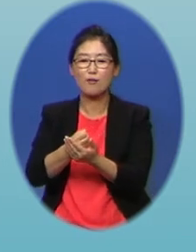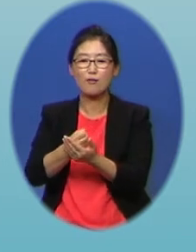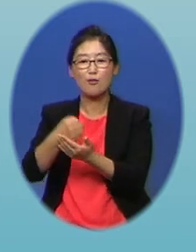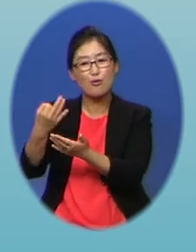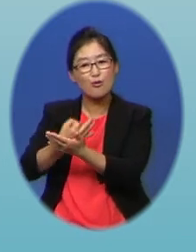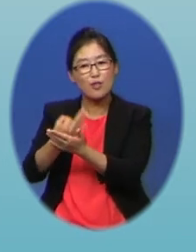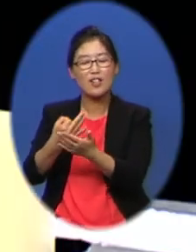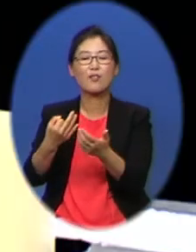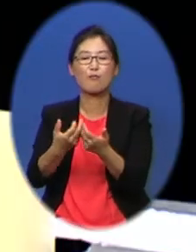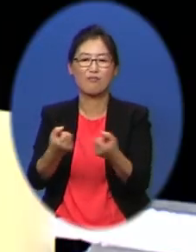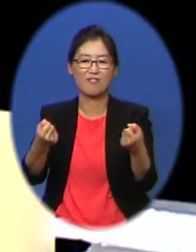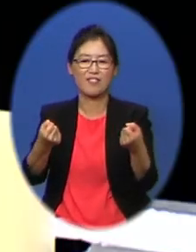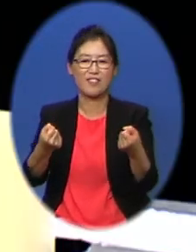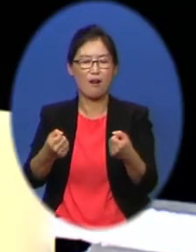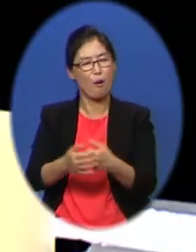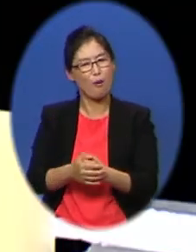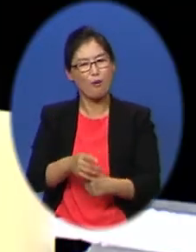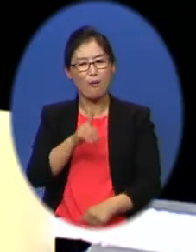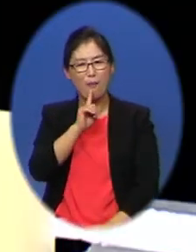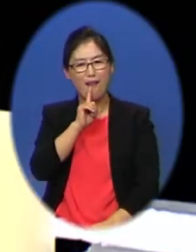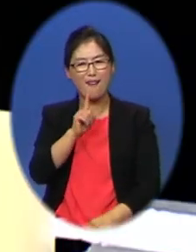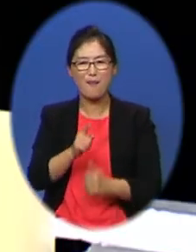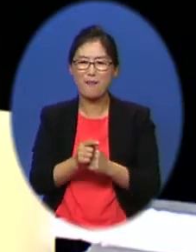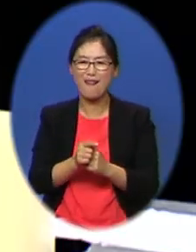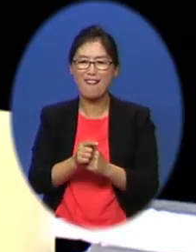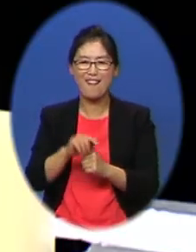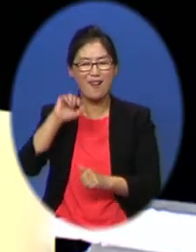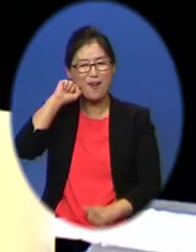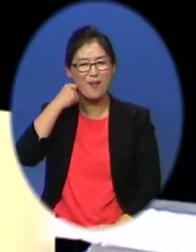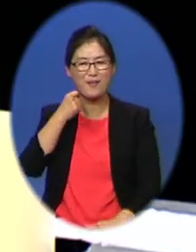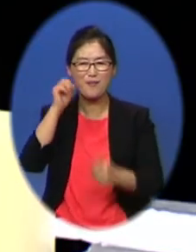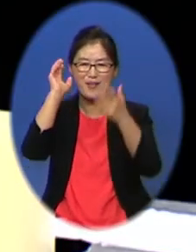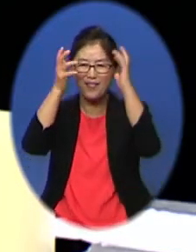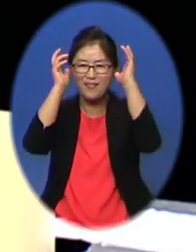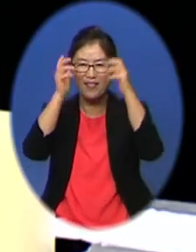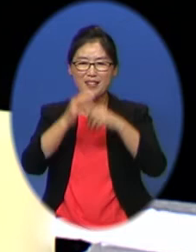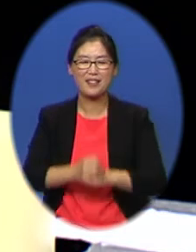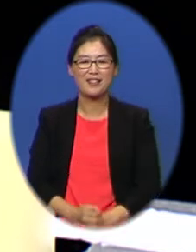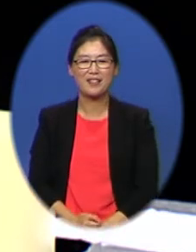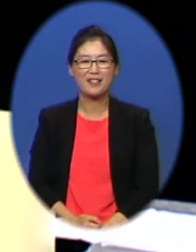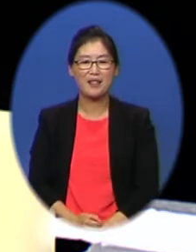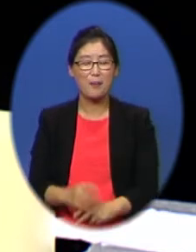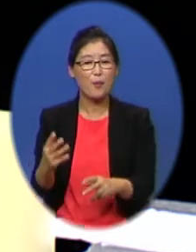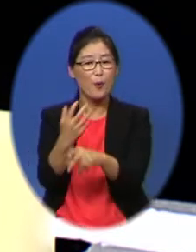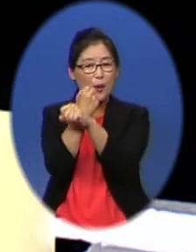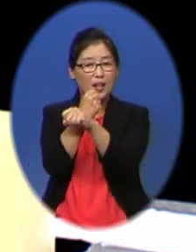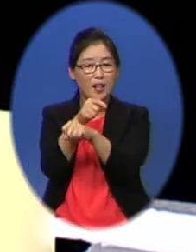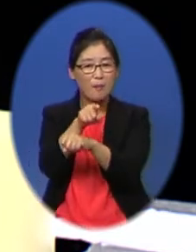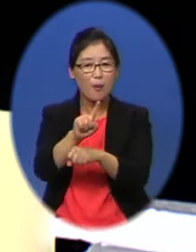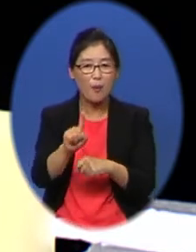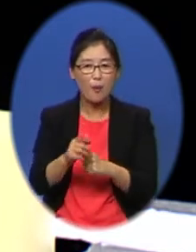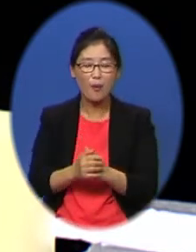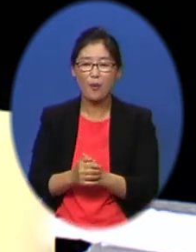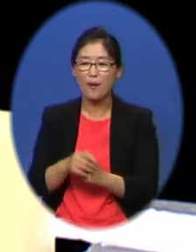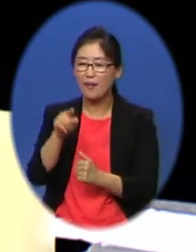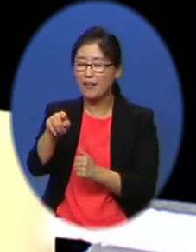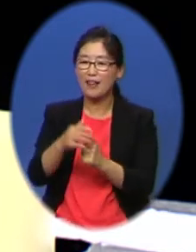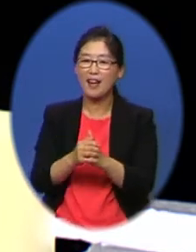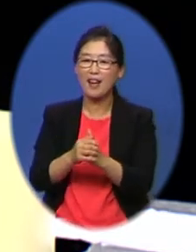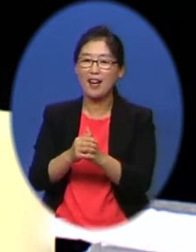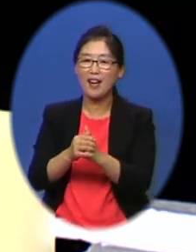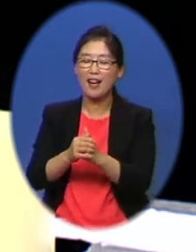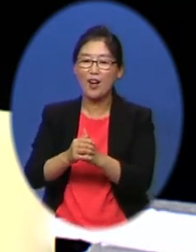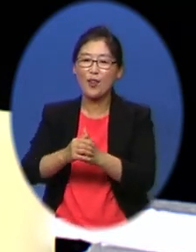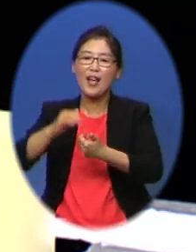이제 이게 말이 어려운데 좀 어려운 제도죠. 한마디로 정리하면 내가 요 용도로만 쓰세요 하고 맡길 수 있다는